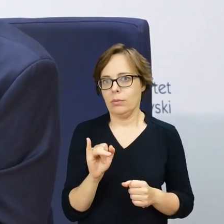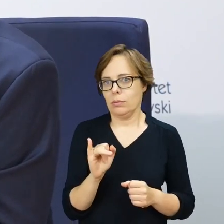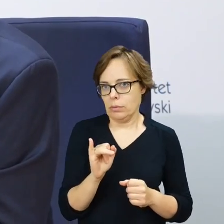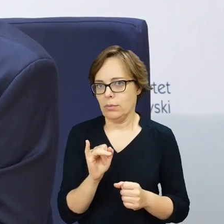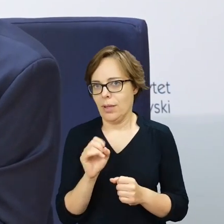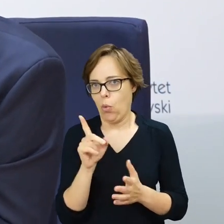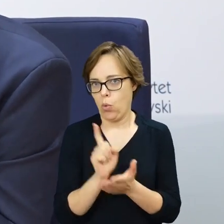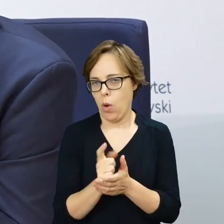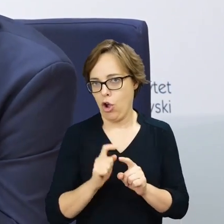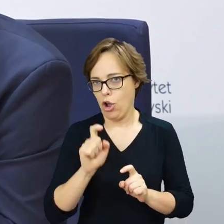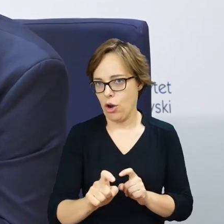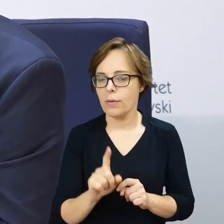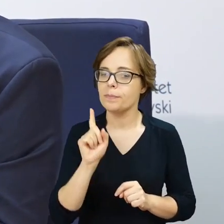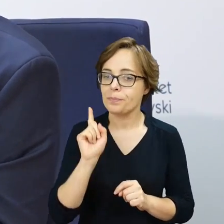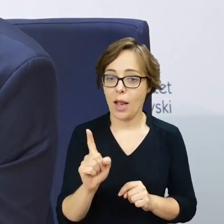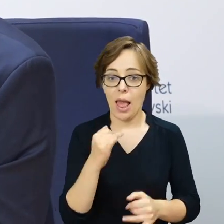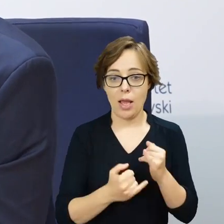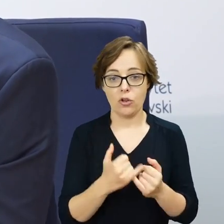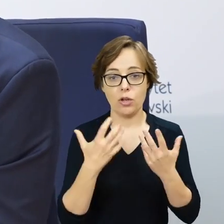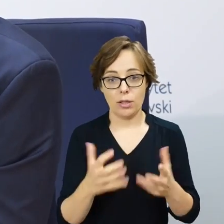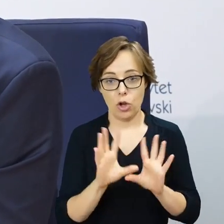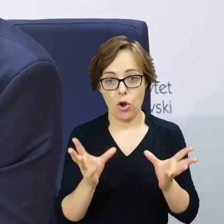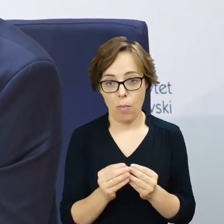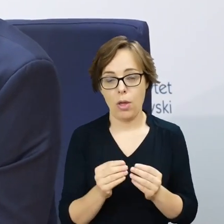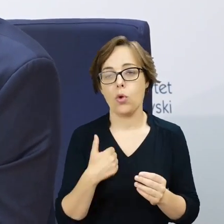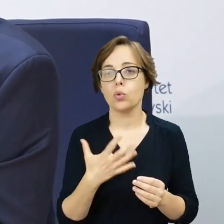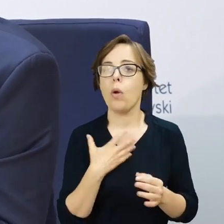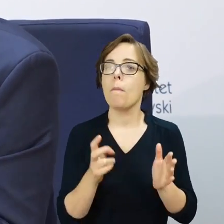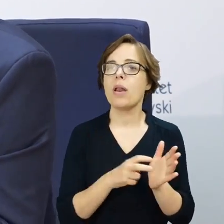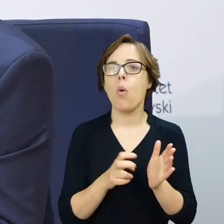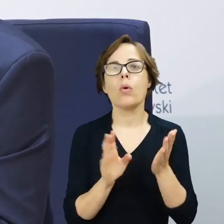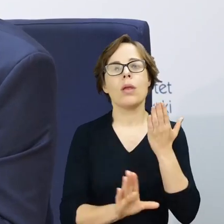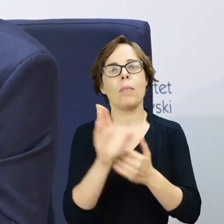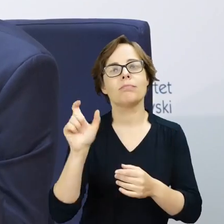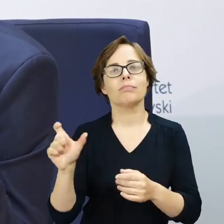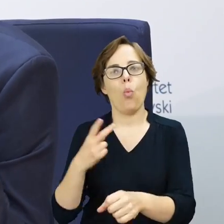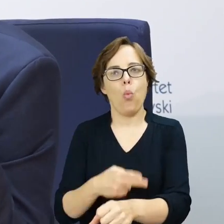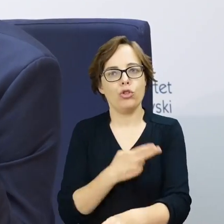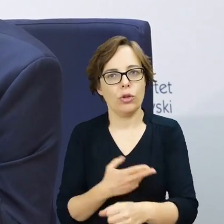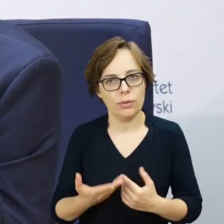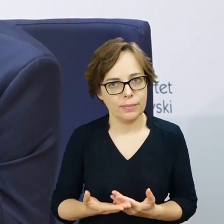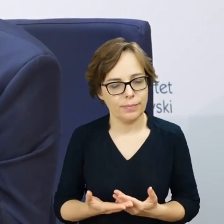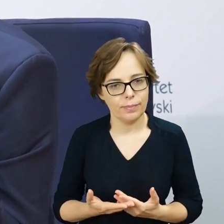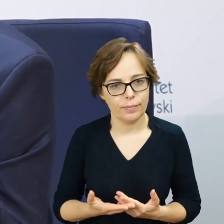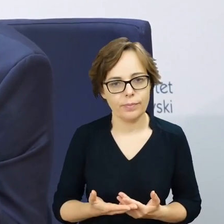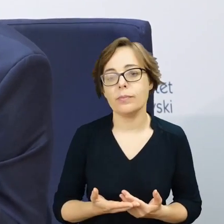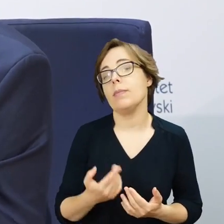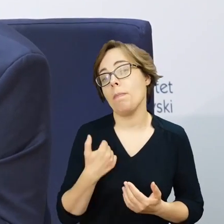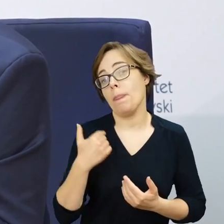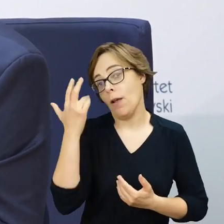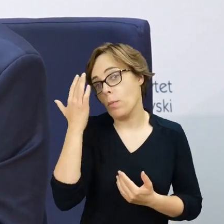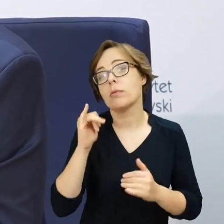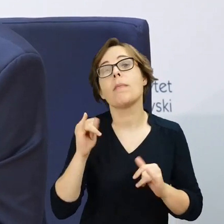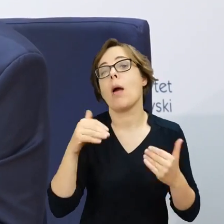jeżeli mielibyśmy kompletować, to brakuje organów administracji. I wyobrażałbym sobie, że można to zrobić w dość prosty